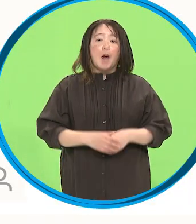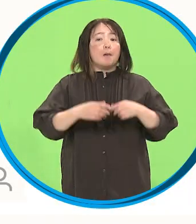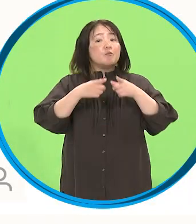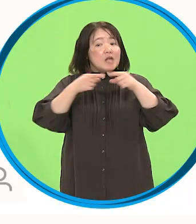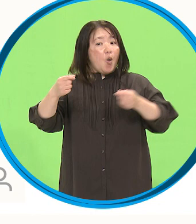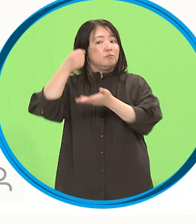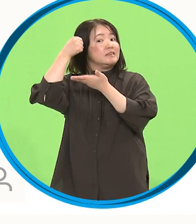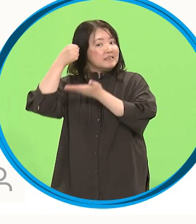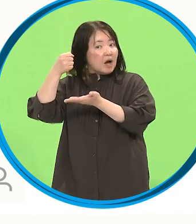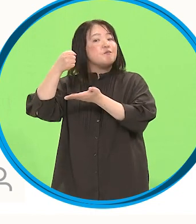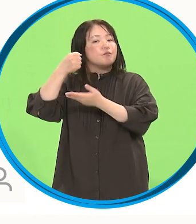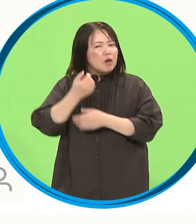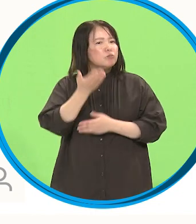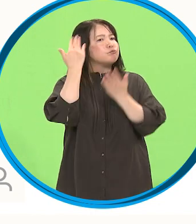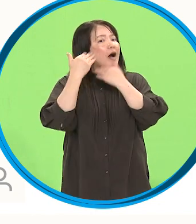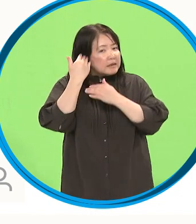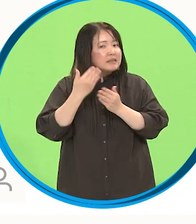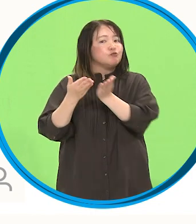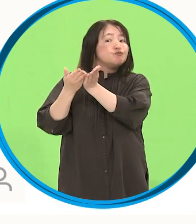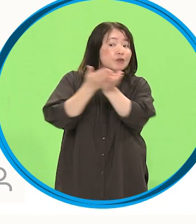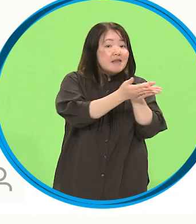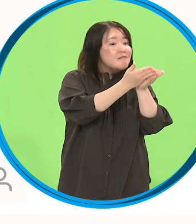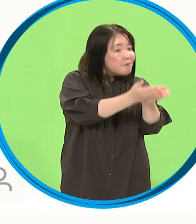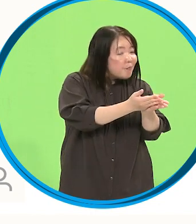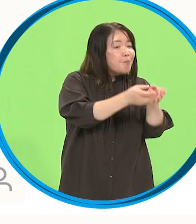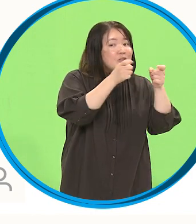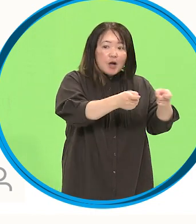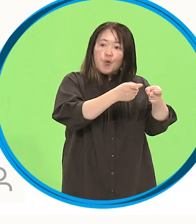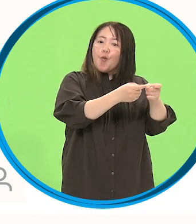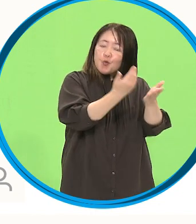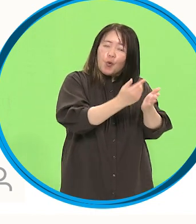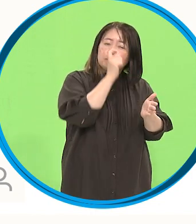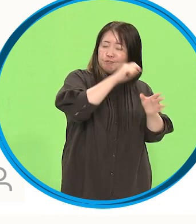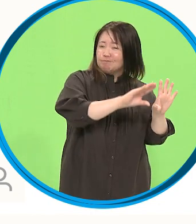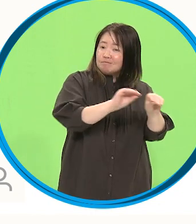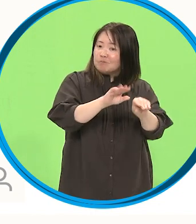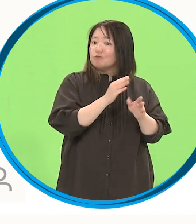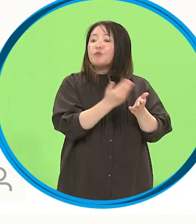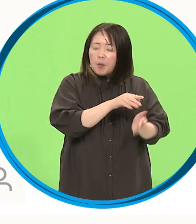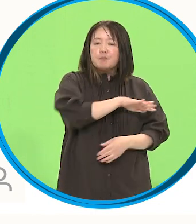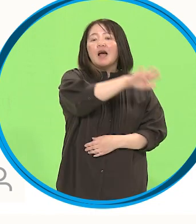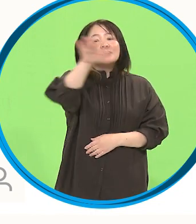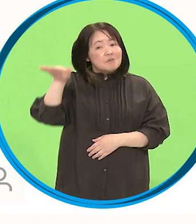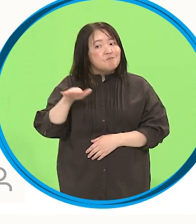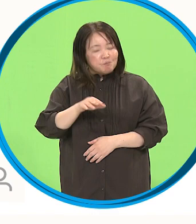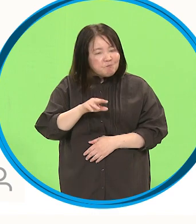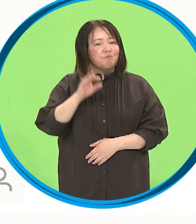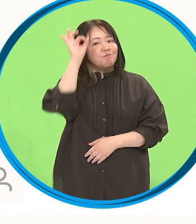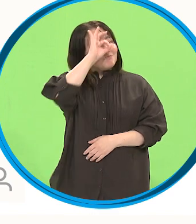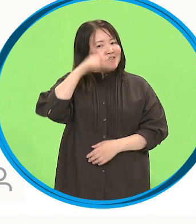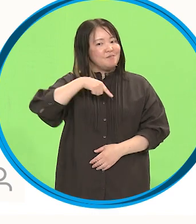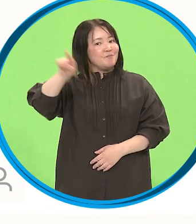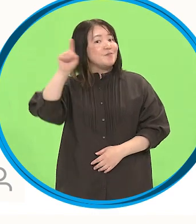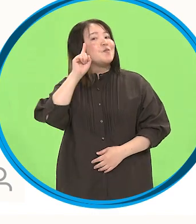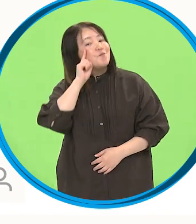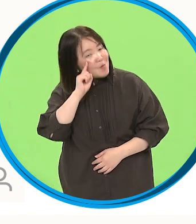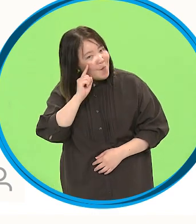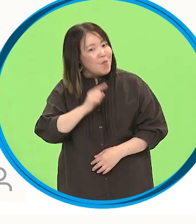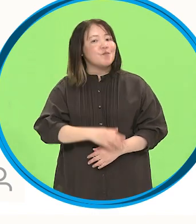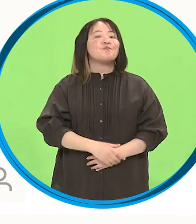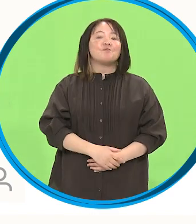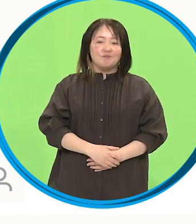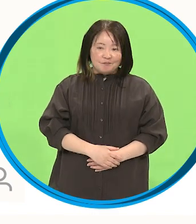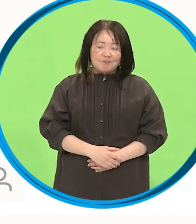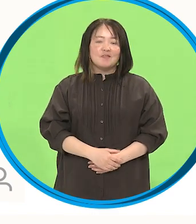町全体が日本遺産に認定されている御手洗地区。北前船が運んだ多くのにぎわいの名残を